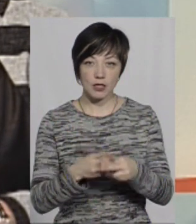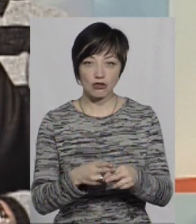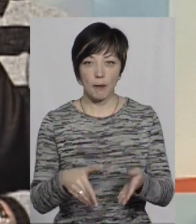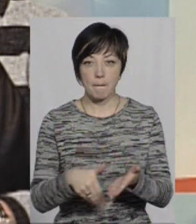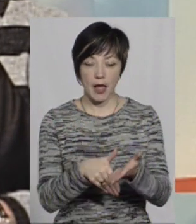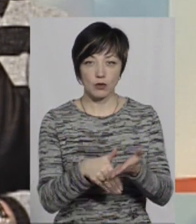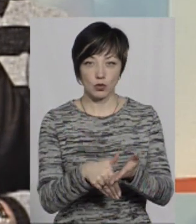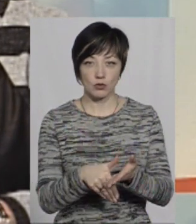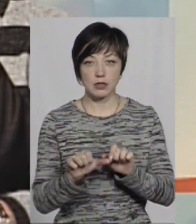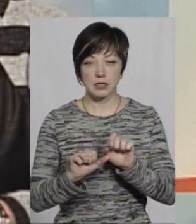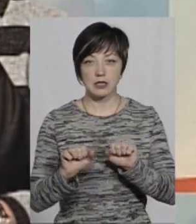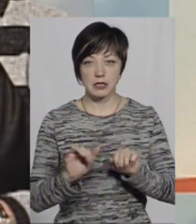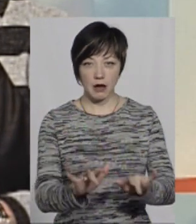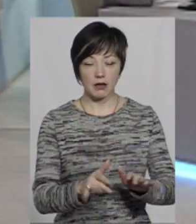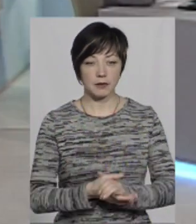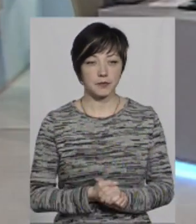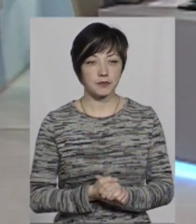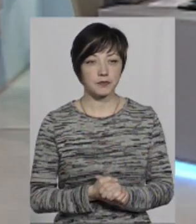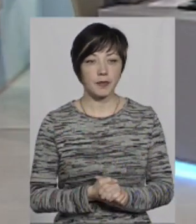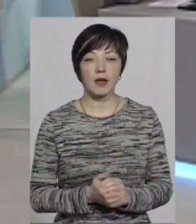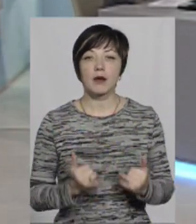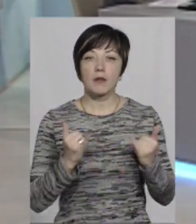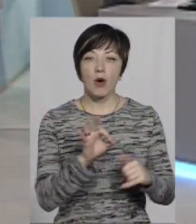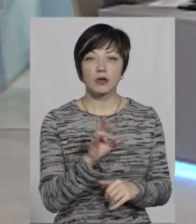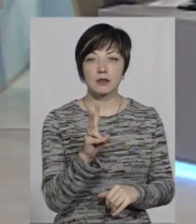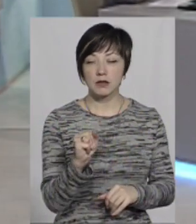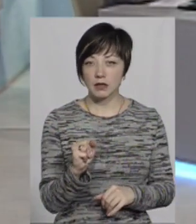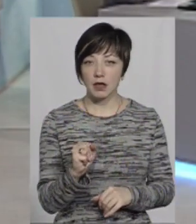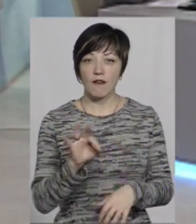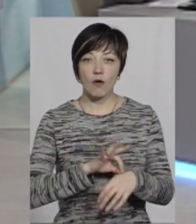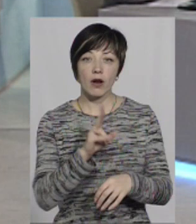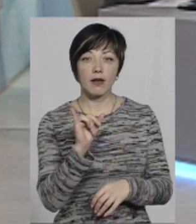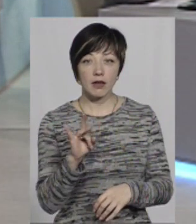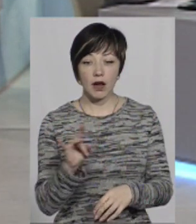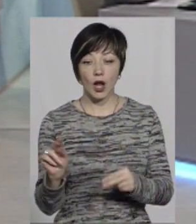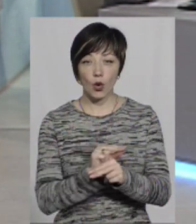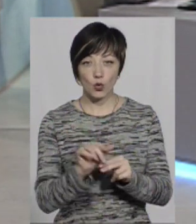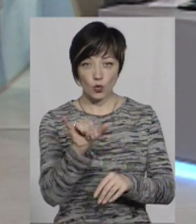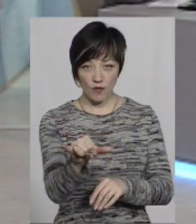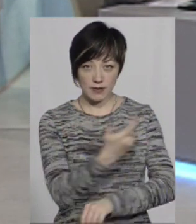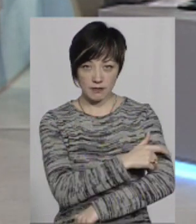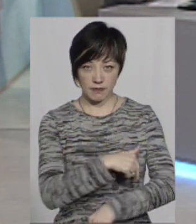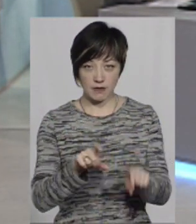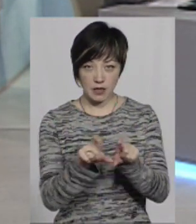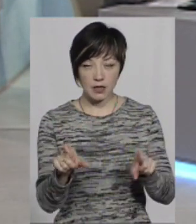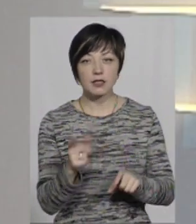профілактичний такий от захід. Зрозуміло. Пані Оксано, у хворих на кір, які вже лікуються у відділенні,